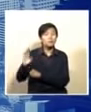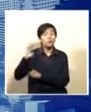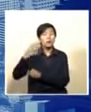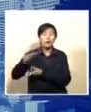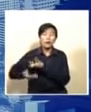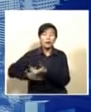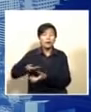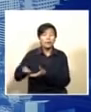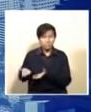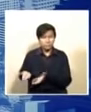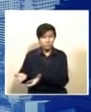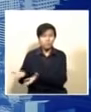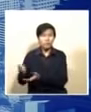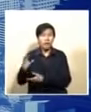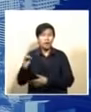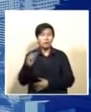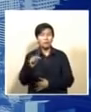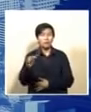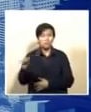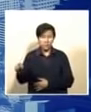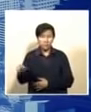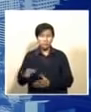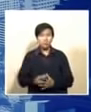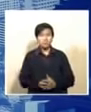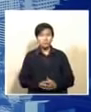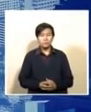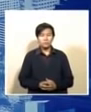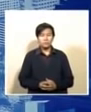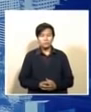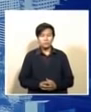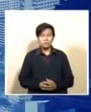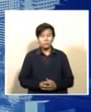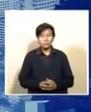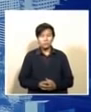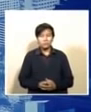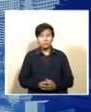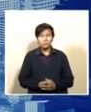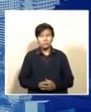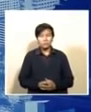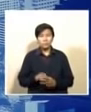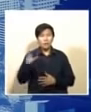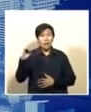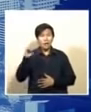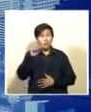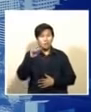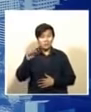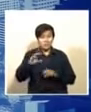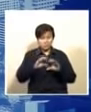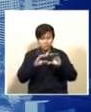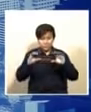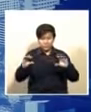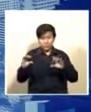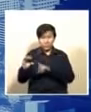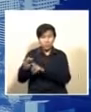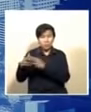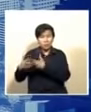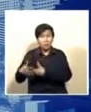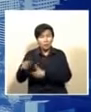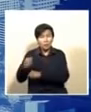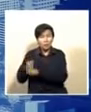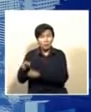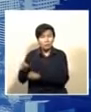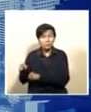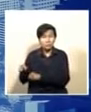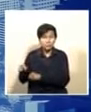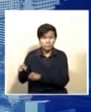ก็จะด้วยเหตุผลกลใดทำให้สินค้าส่วนหนึ่งที่อยู่